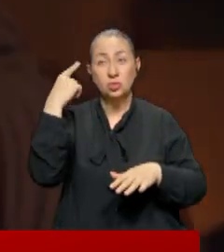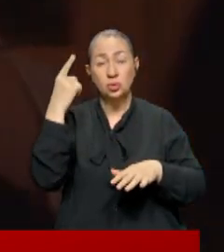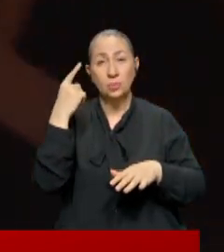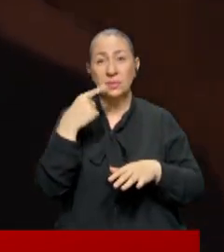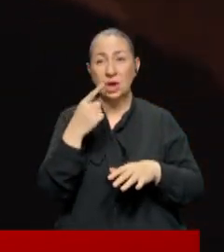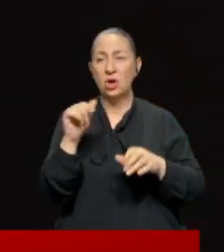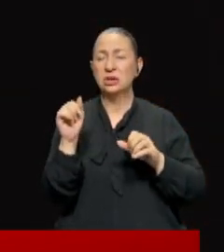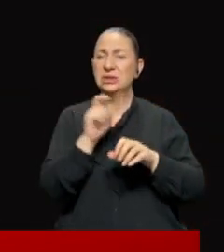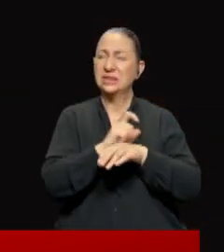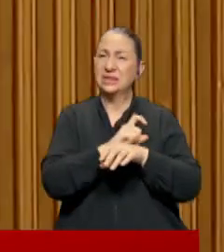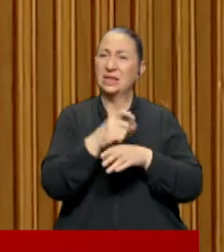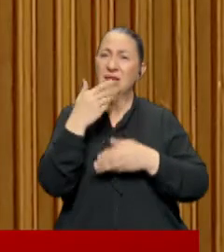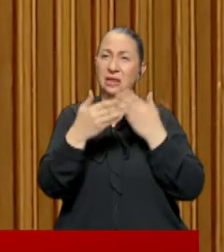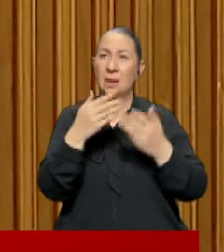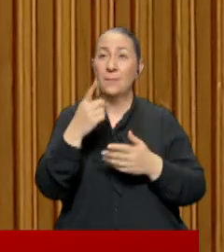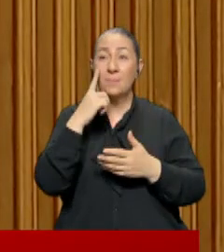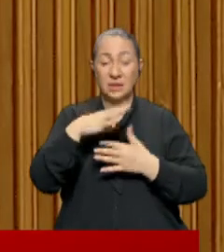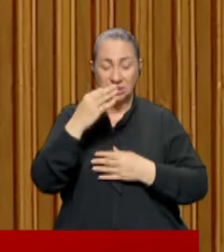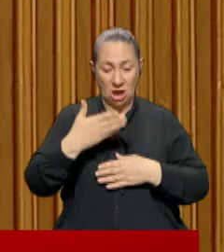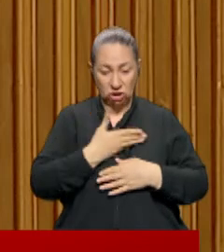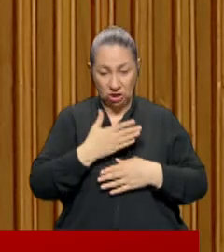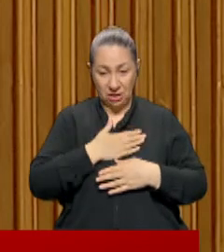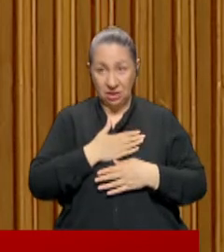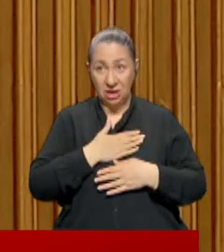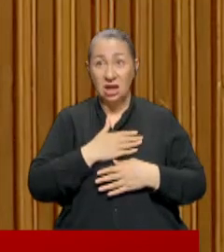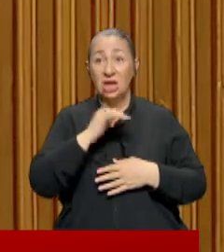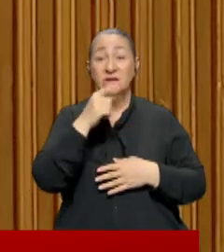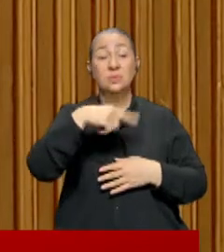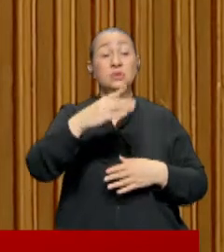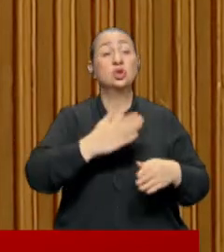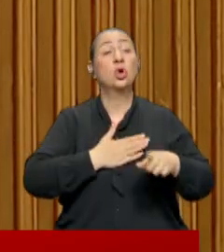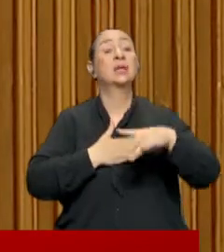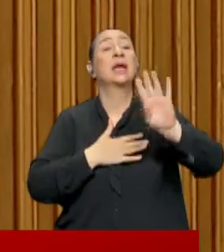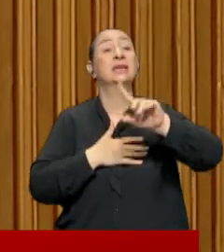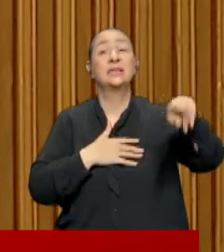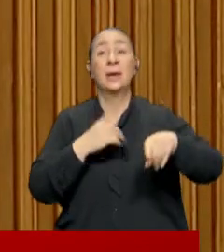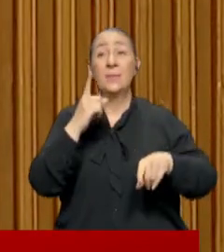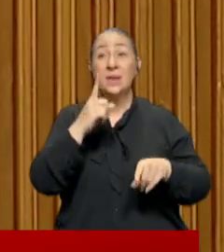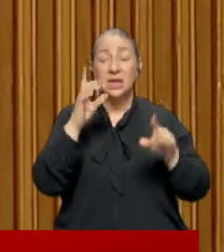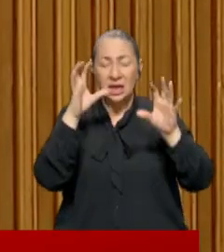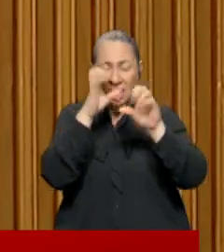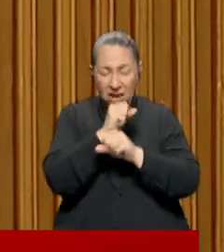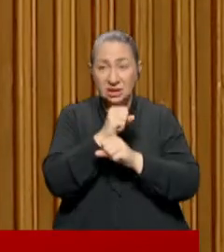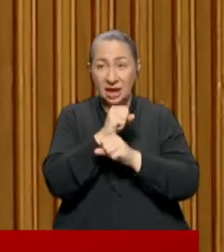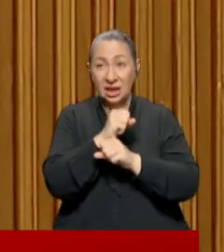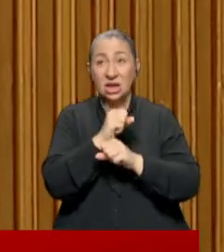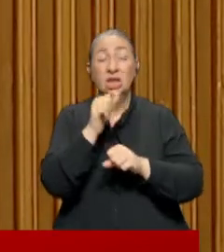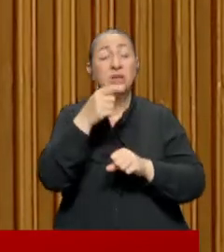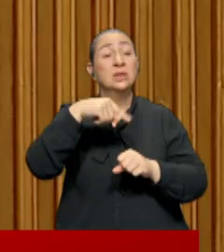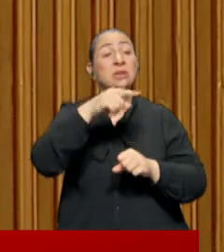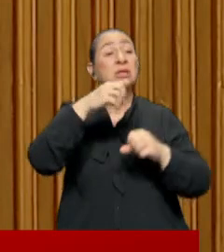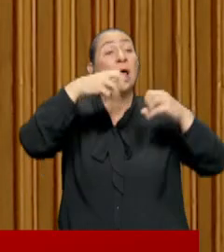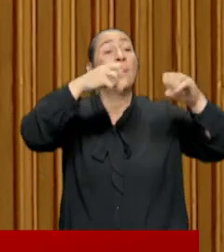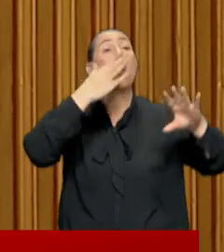diyerek öfkesini dile getirdi. Birimiz açken hiçbirimiz tok değiliz. Birimiz karanlıktayken